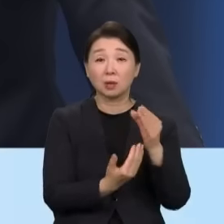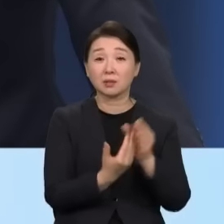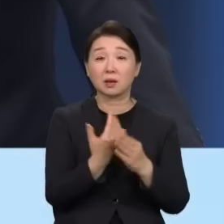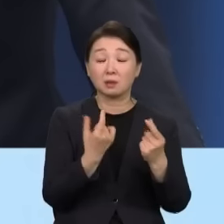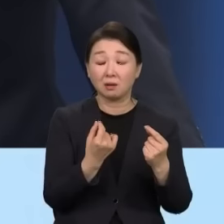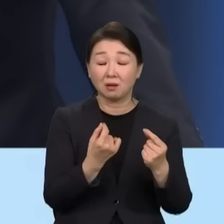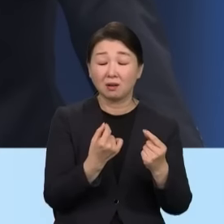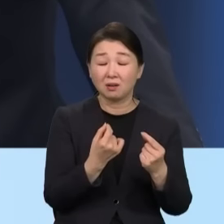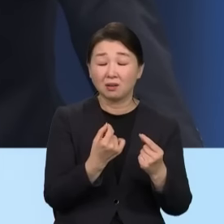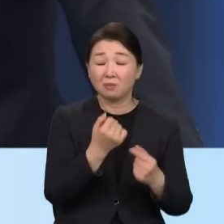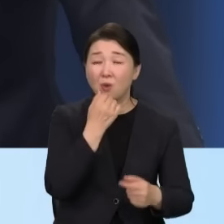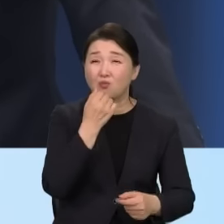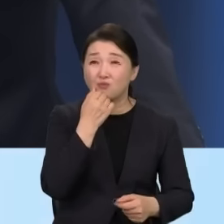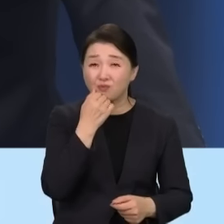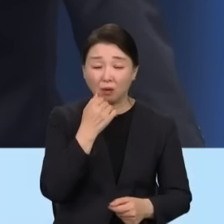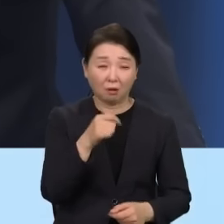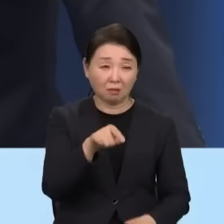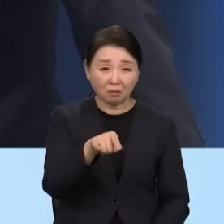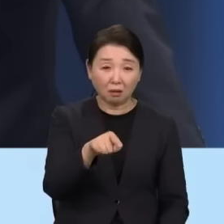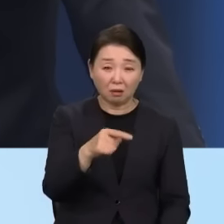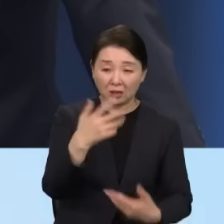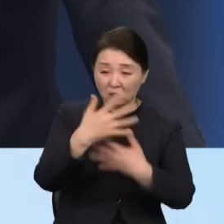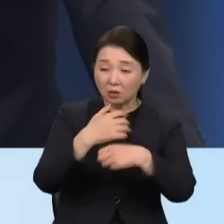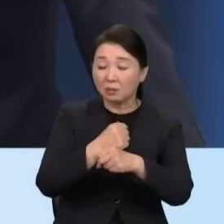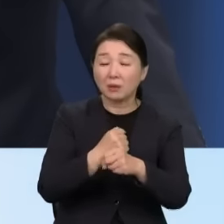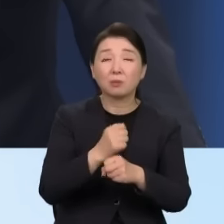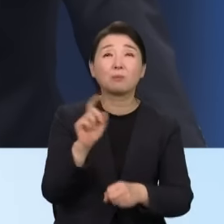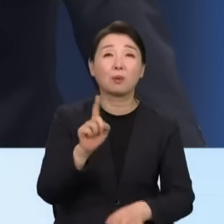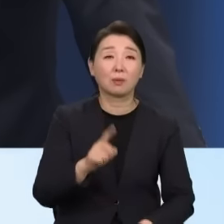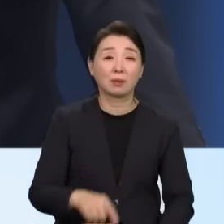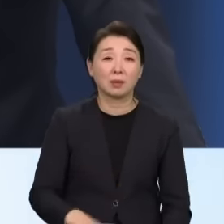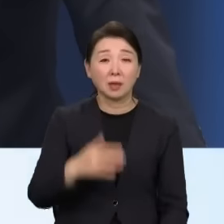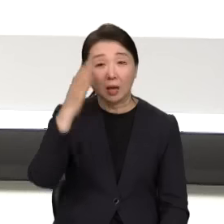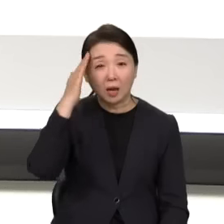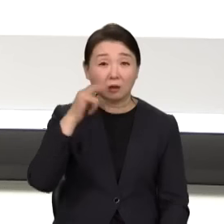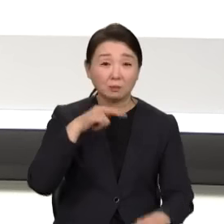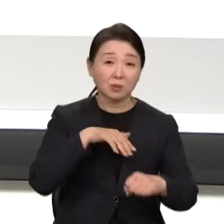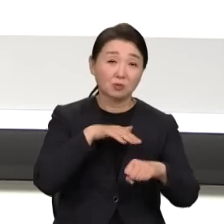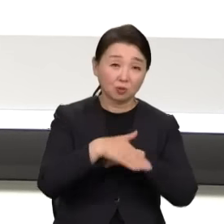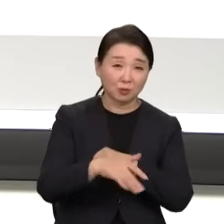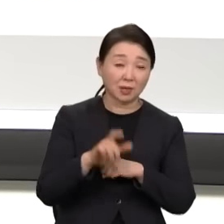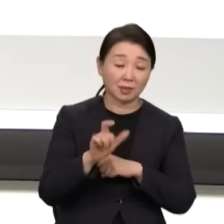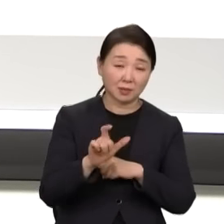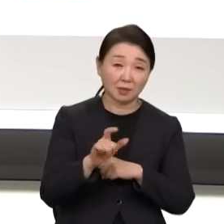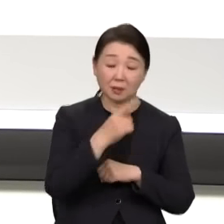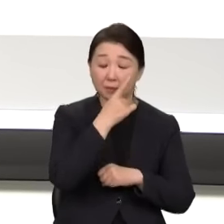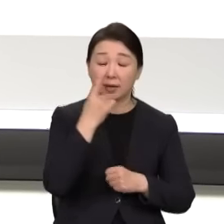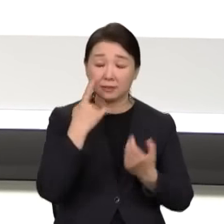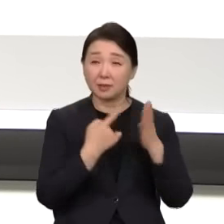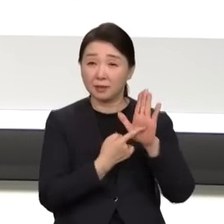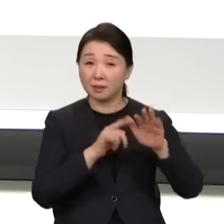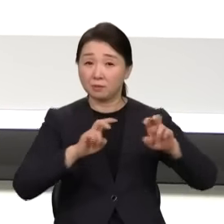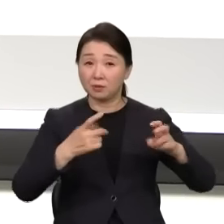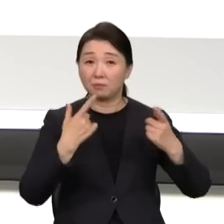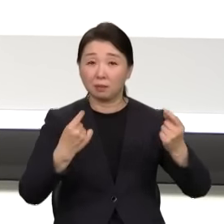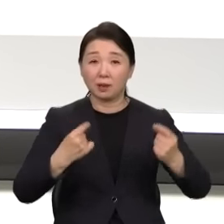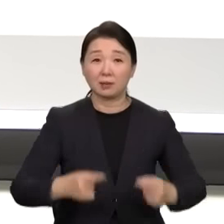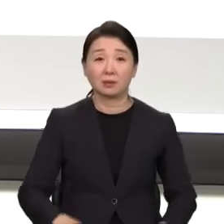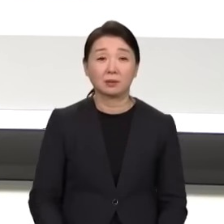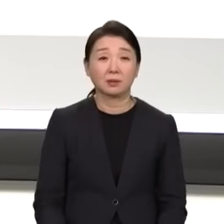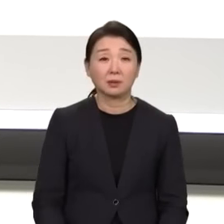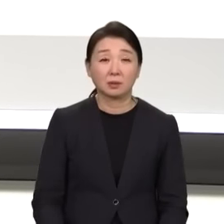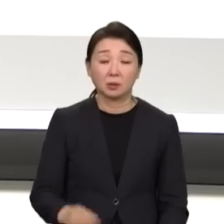미미 쏟아지는 이유가 또 있겠죠 그러다 보니까 일단 한국 민주주의가 그만큼 탄탄한 것을 반증하는게 아니냐 이런 분석이